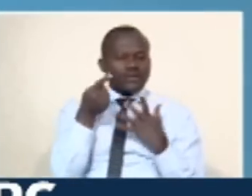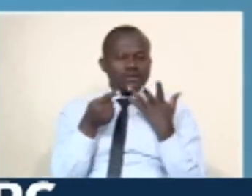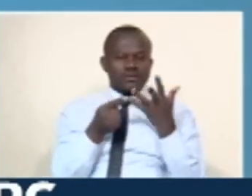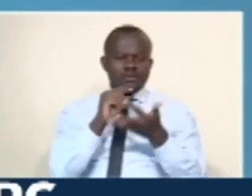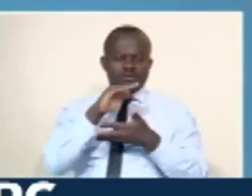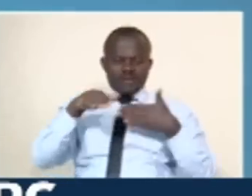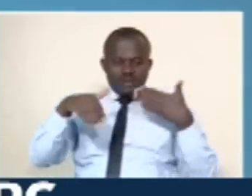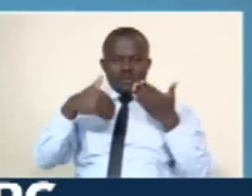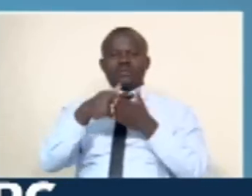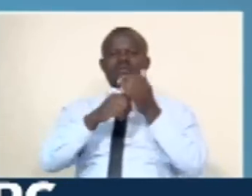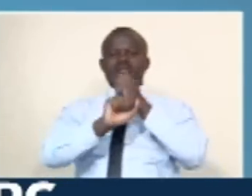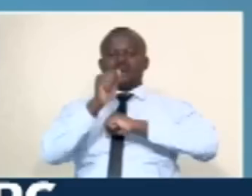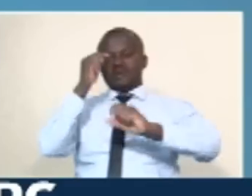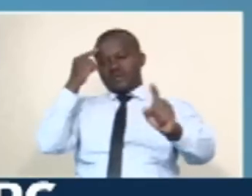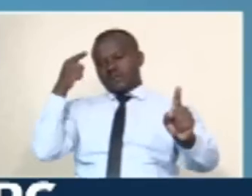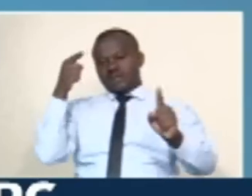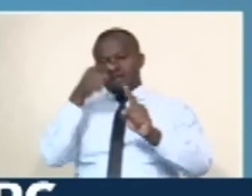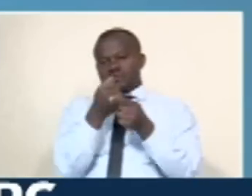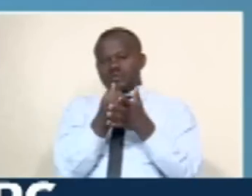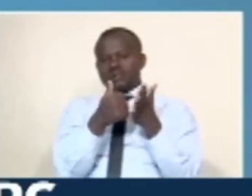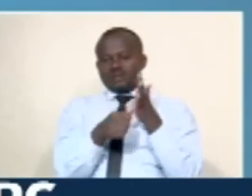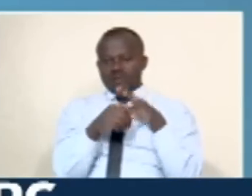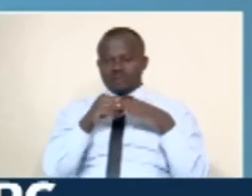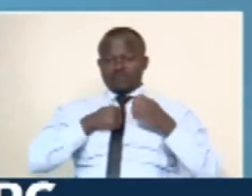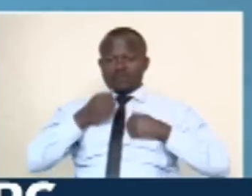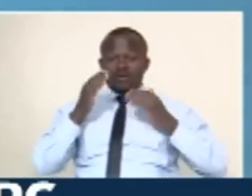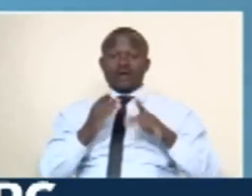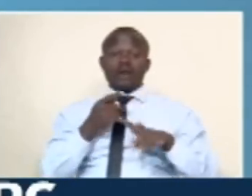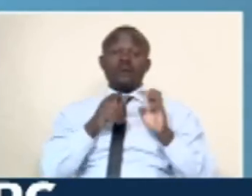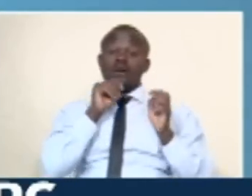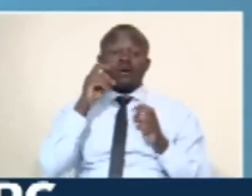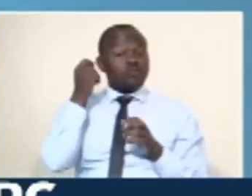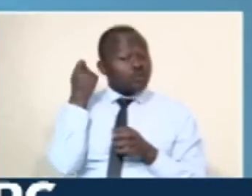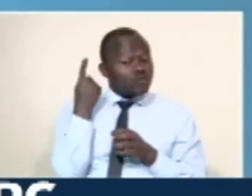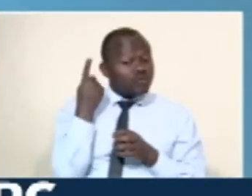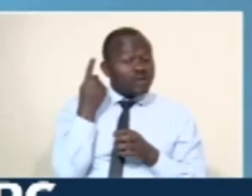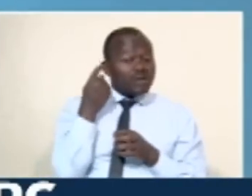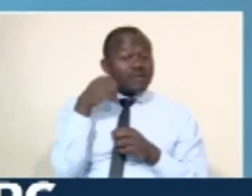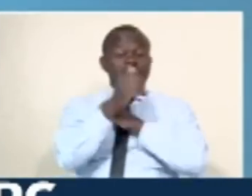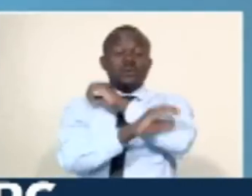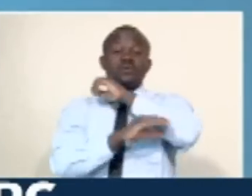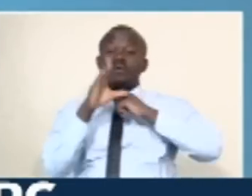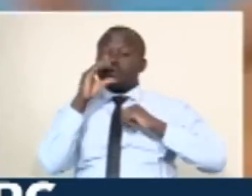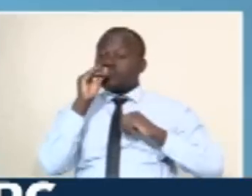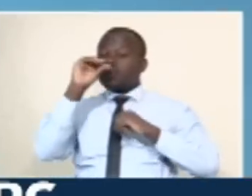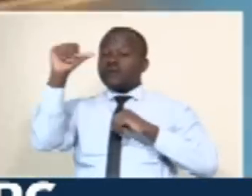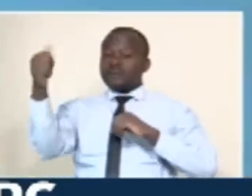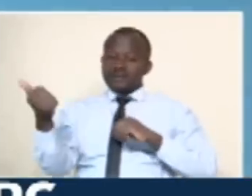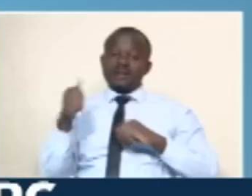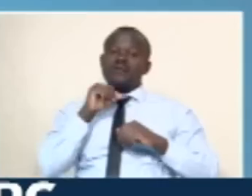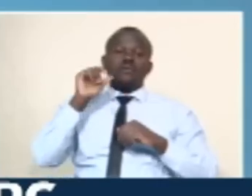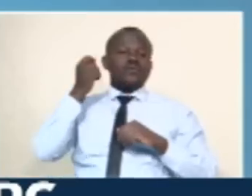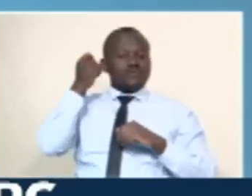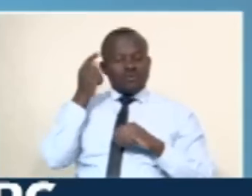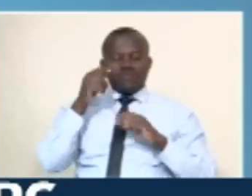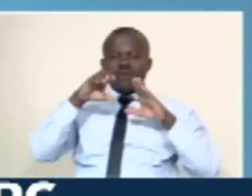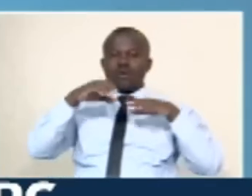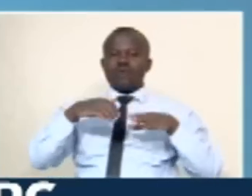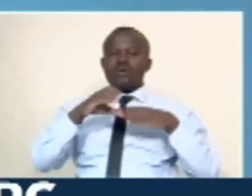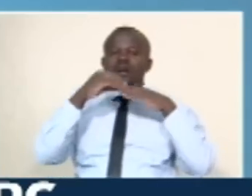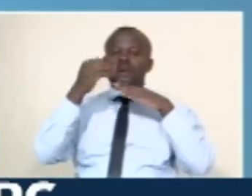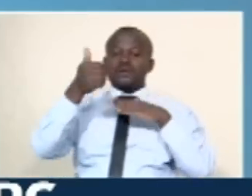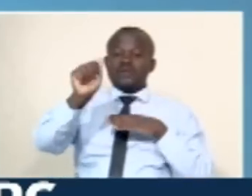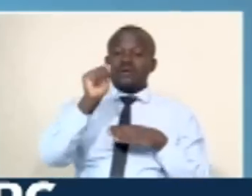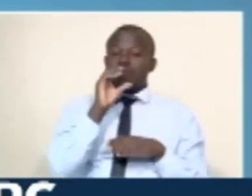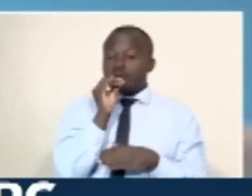ibikorwa bigamije guhungabanya umutekano w'u Rwanda, ariko ntago muzumva ayo mahanga bivuga, ntago muzumva Kongo n'abayobozi babo babivuga,